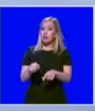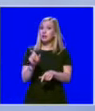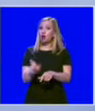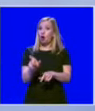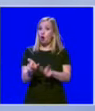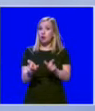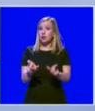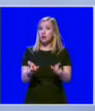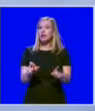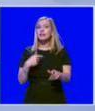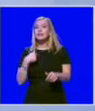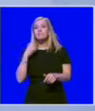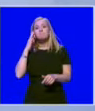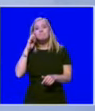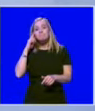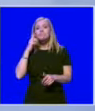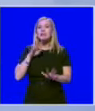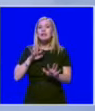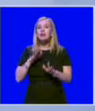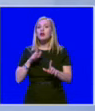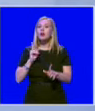които се съмняват, че може да има